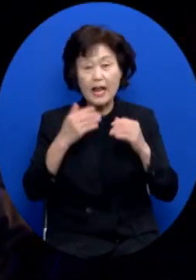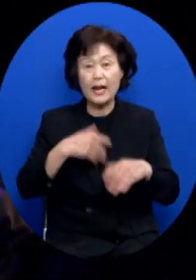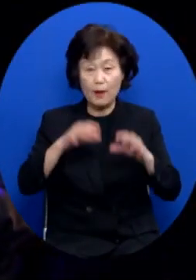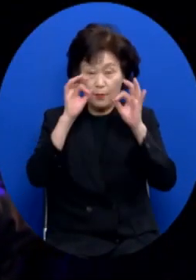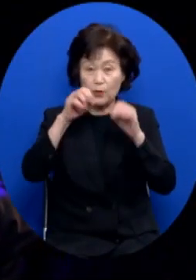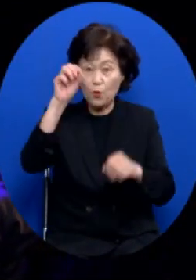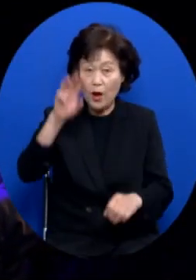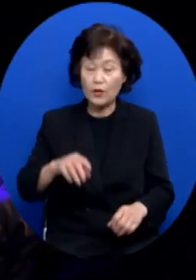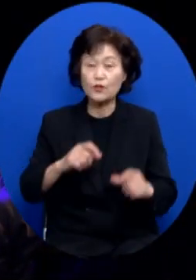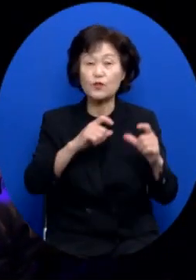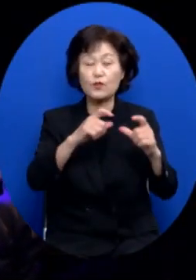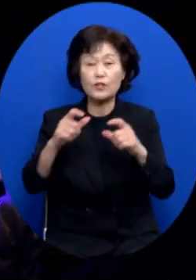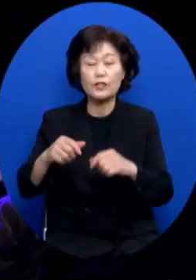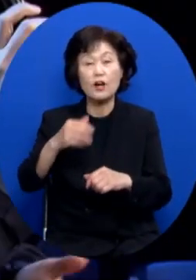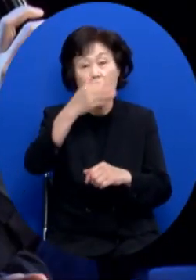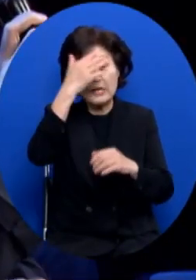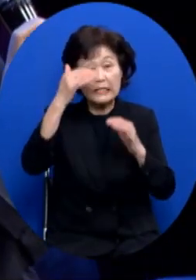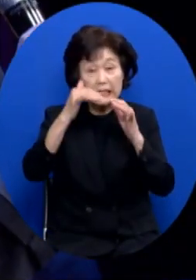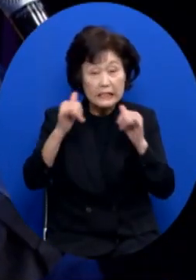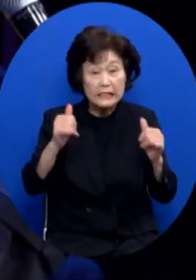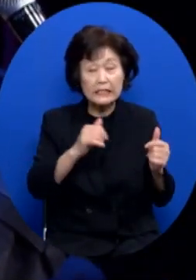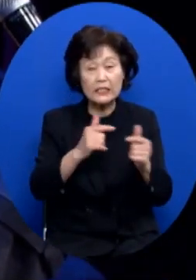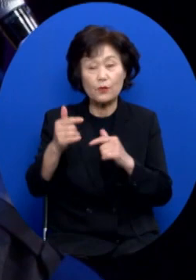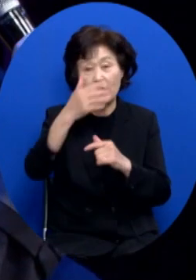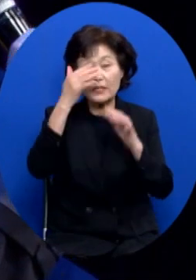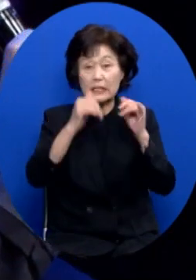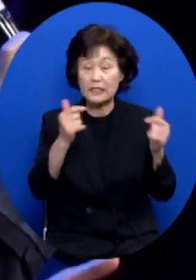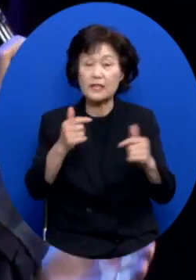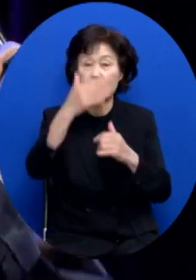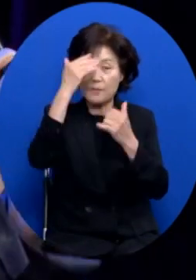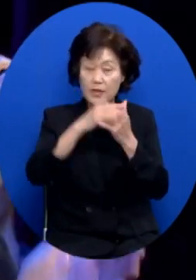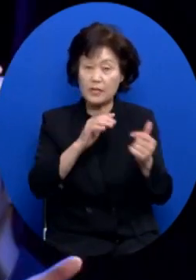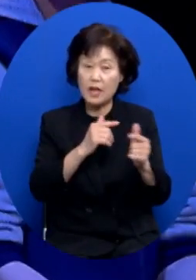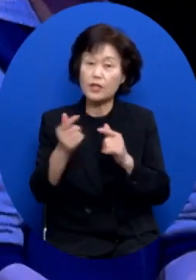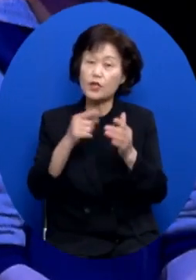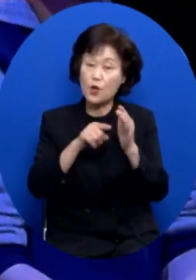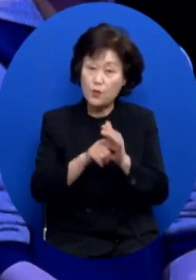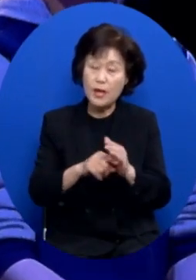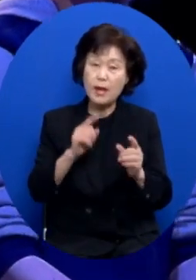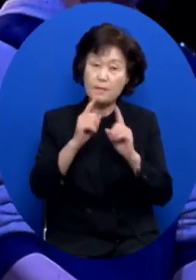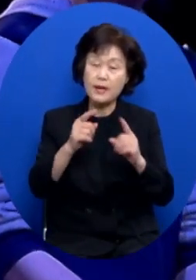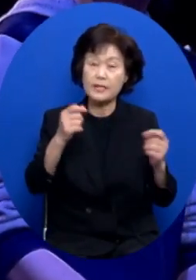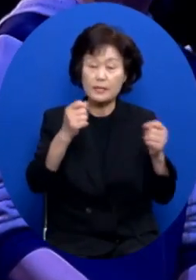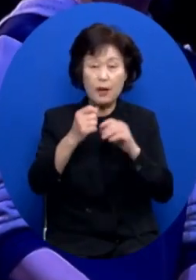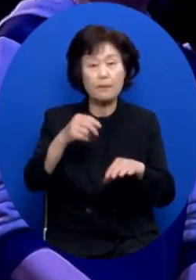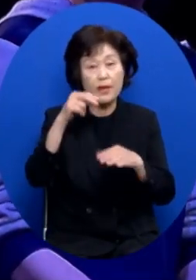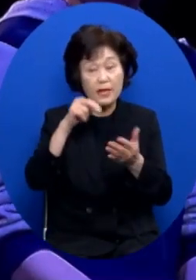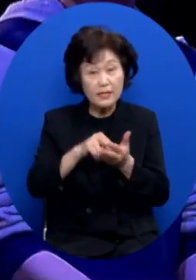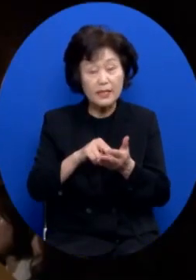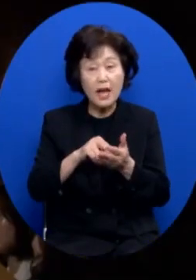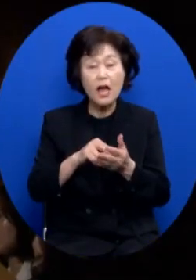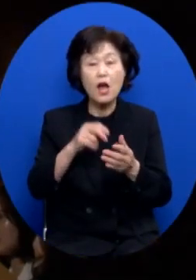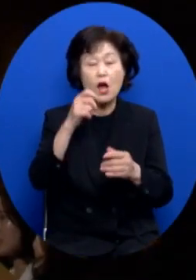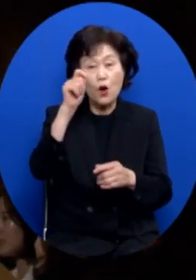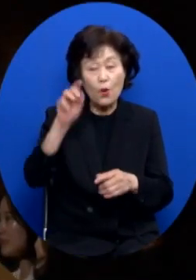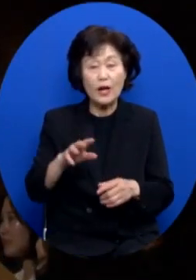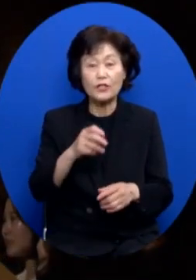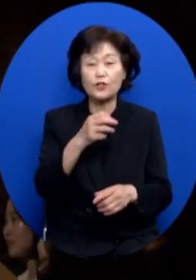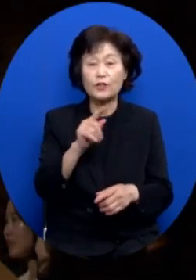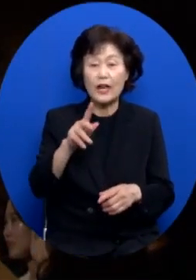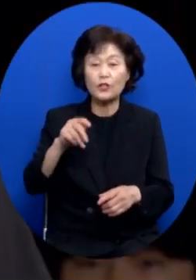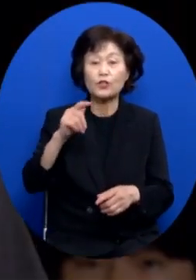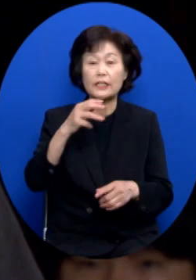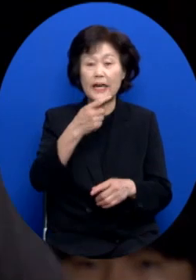광주 지역 청년과 청소년 등 다음 세대를 위해 더 메시지 말씀 앞에서다 광주 양림 교회에서 공개